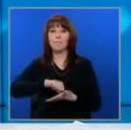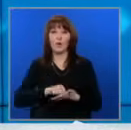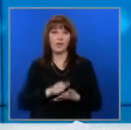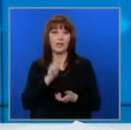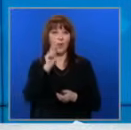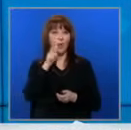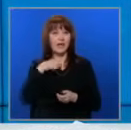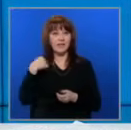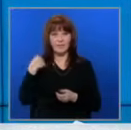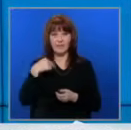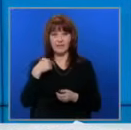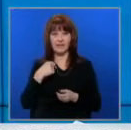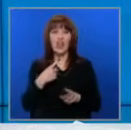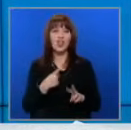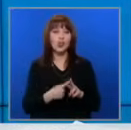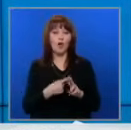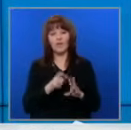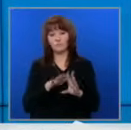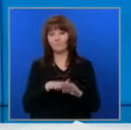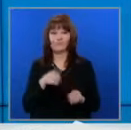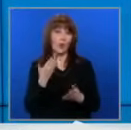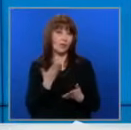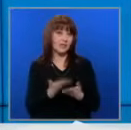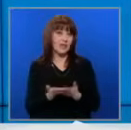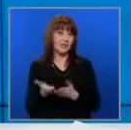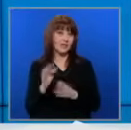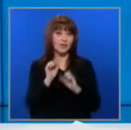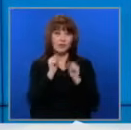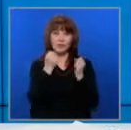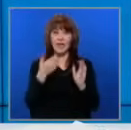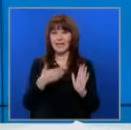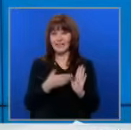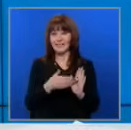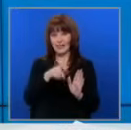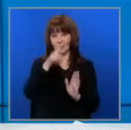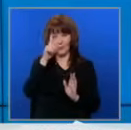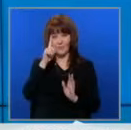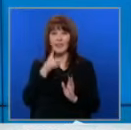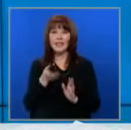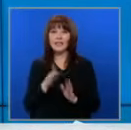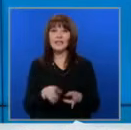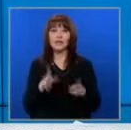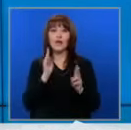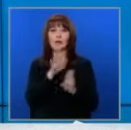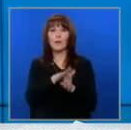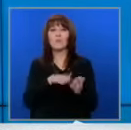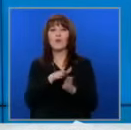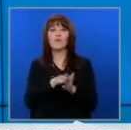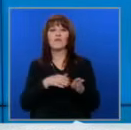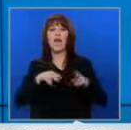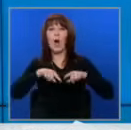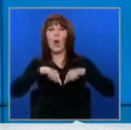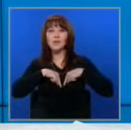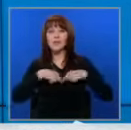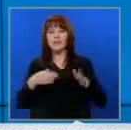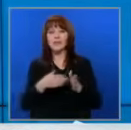Унгарският президент Каталин Новак подаде оставка след протести срещу нея заради решението й да помилва осъден за сексуално